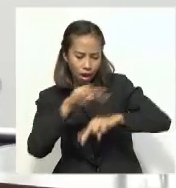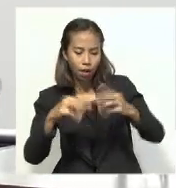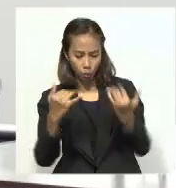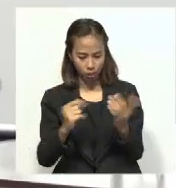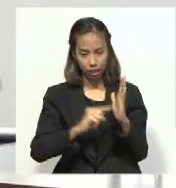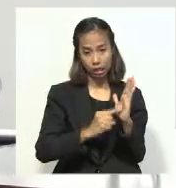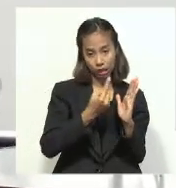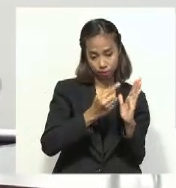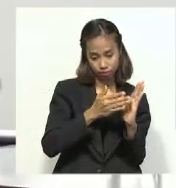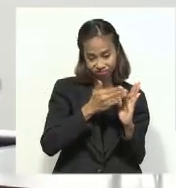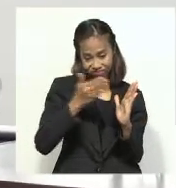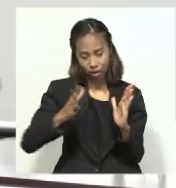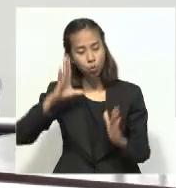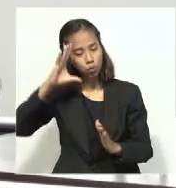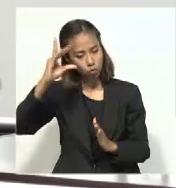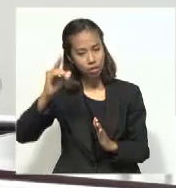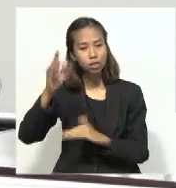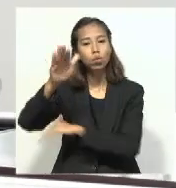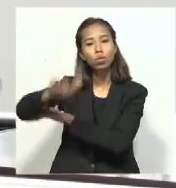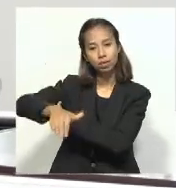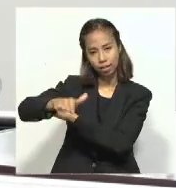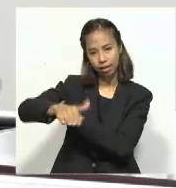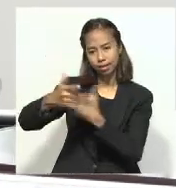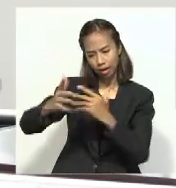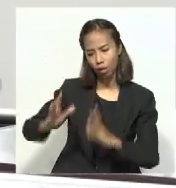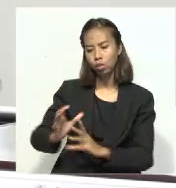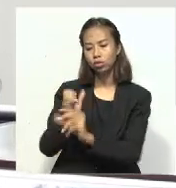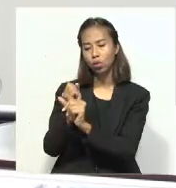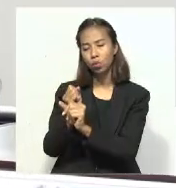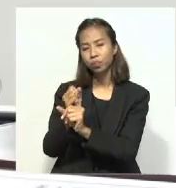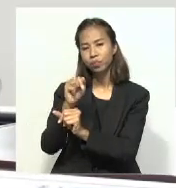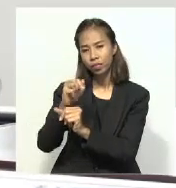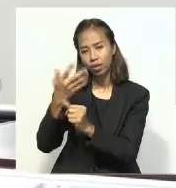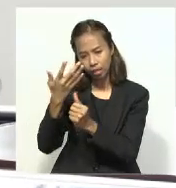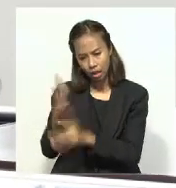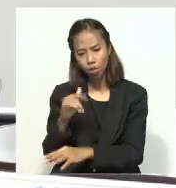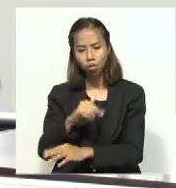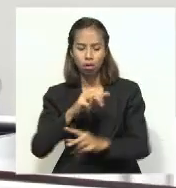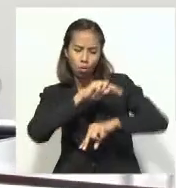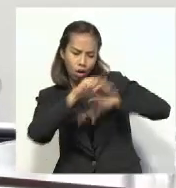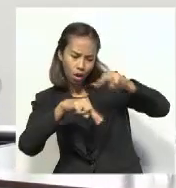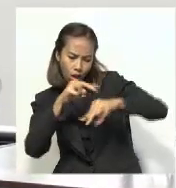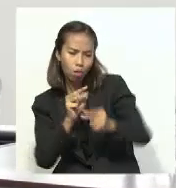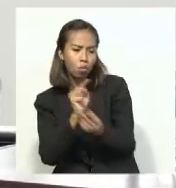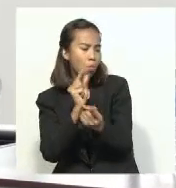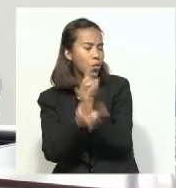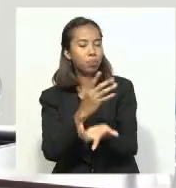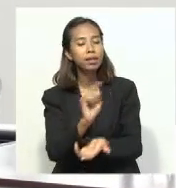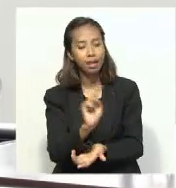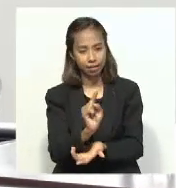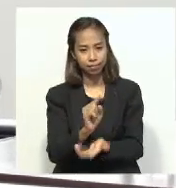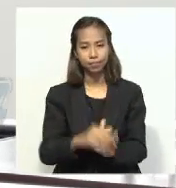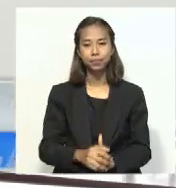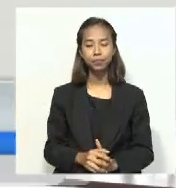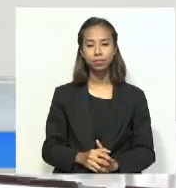นี้จนถึงพรุ่งนี้เย็นนะครับถึงจะมาสรุปสถานการณ์อีกครั้งหนึ่งว่าผลการค้นหาเป็นอย่างไรนะครับเพราะนั้น